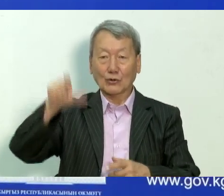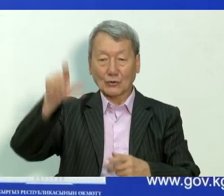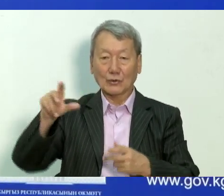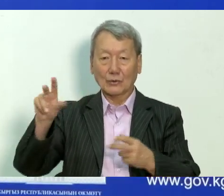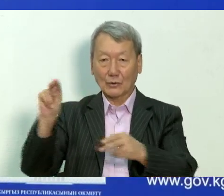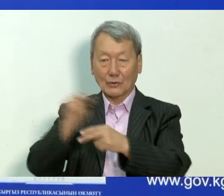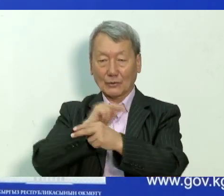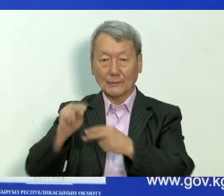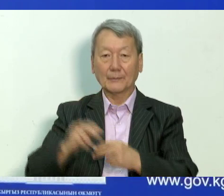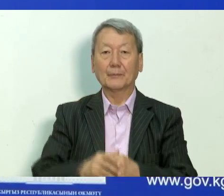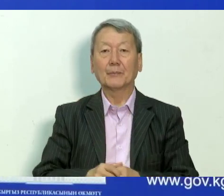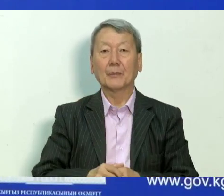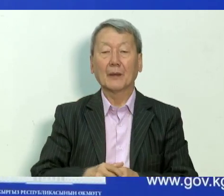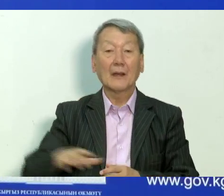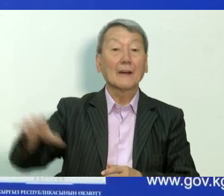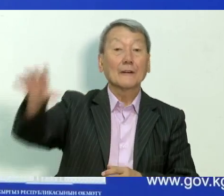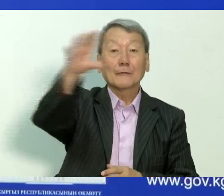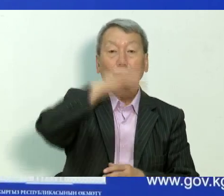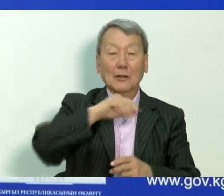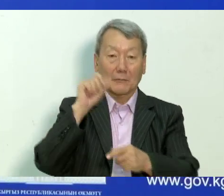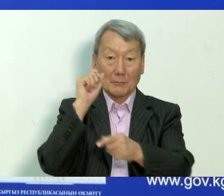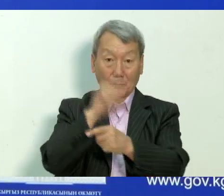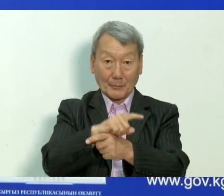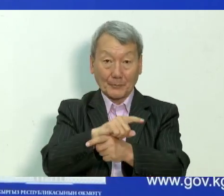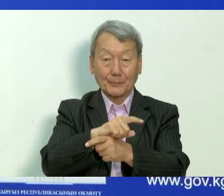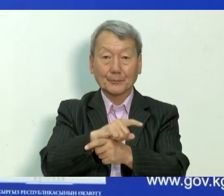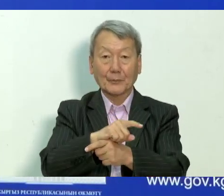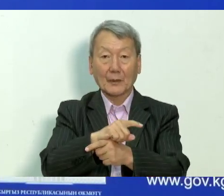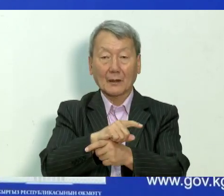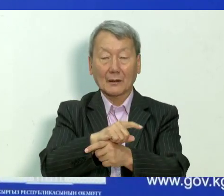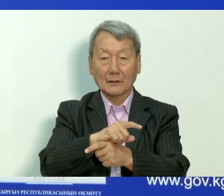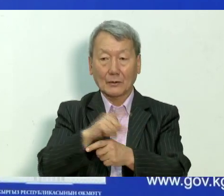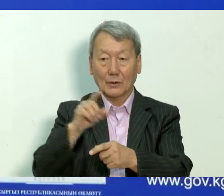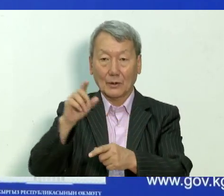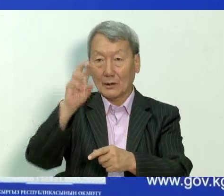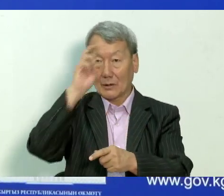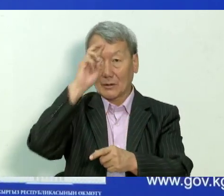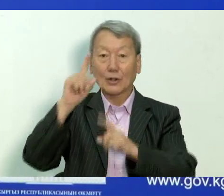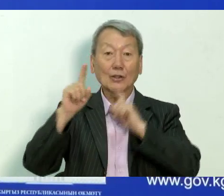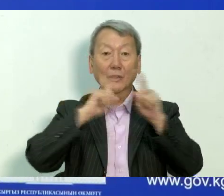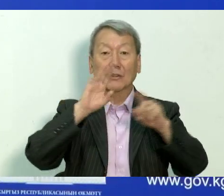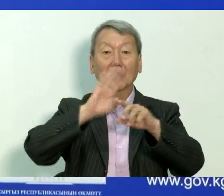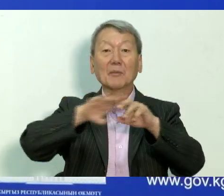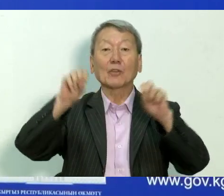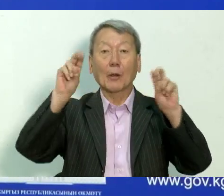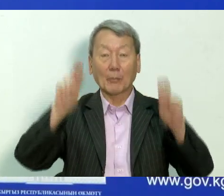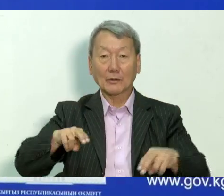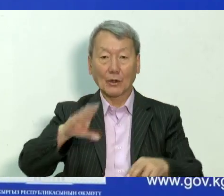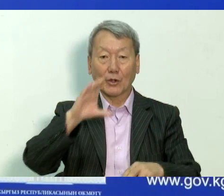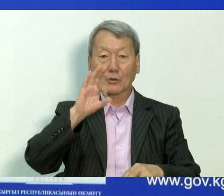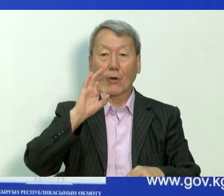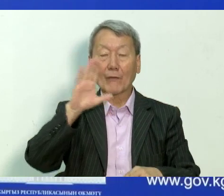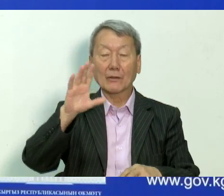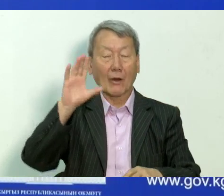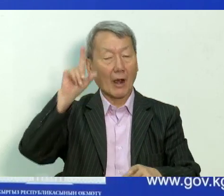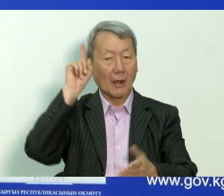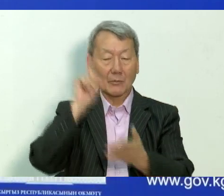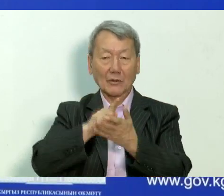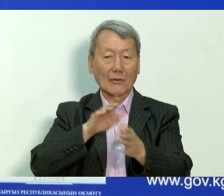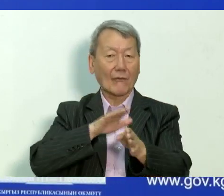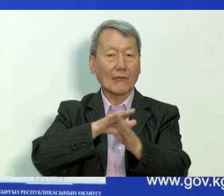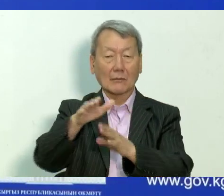граждан. Все поручения и указания, указанные в решении Совета безопасности, должны быть